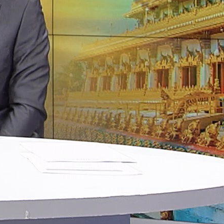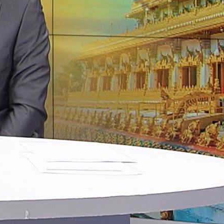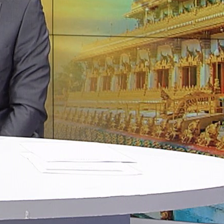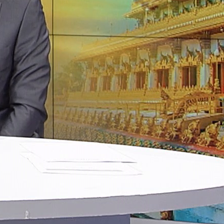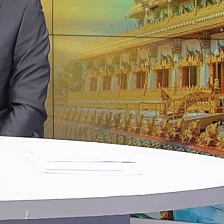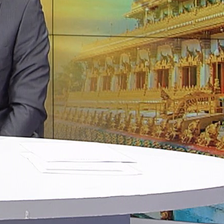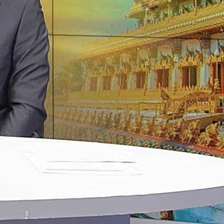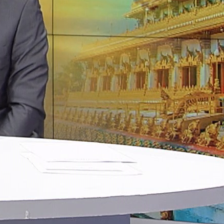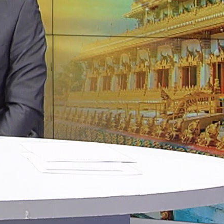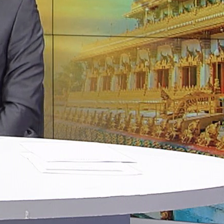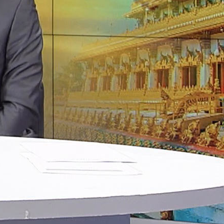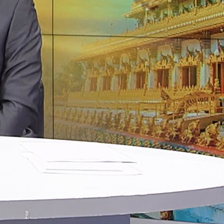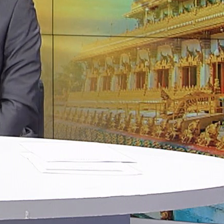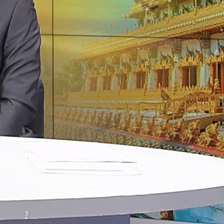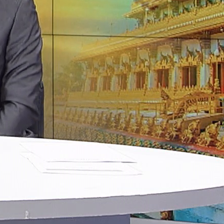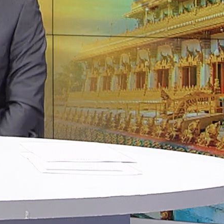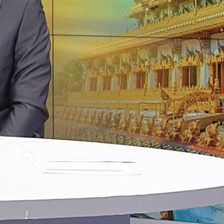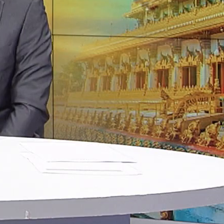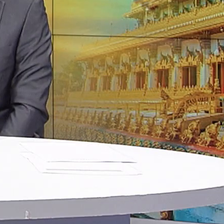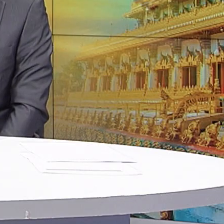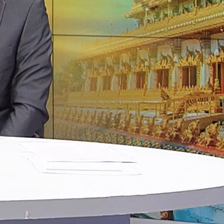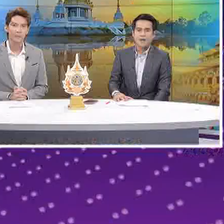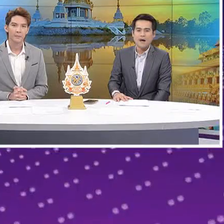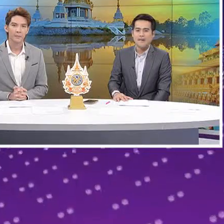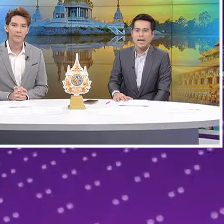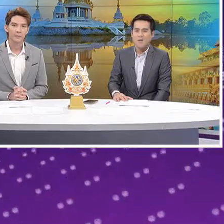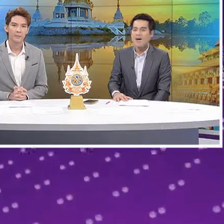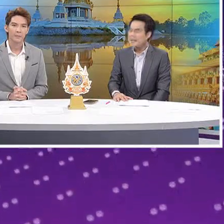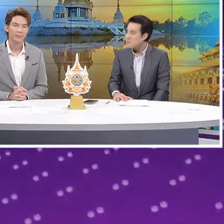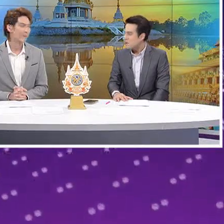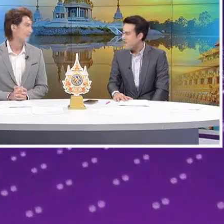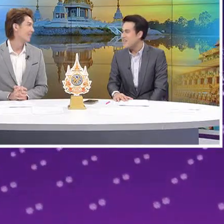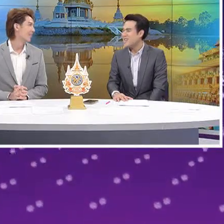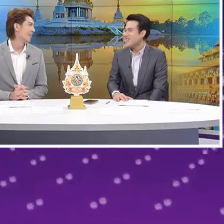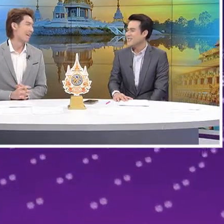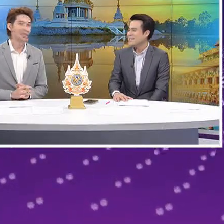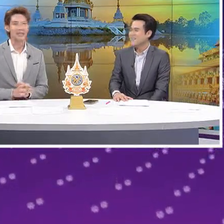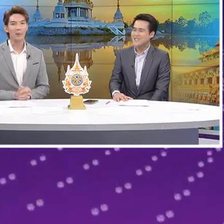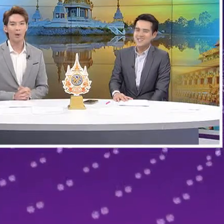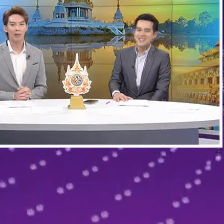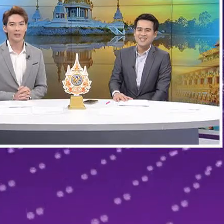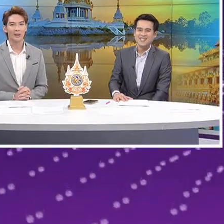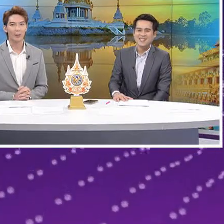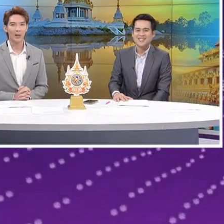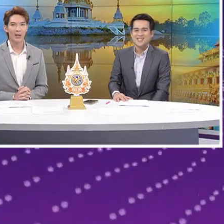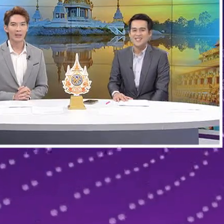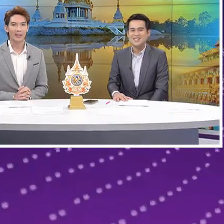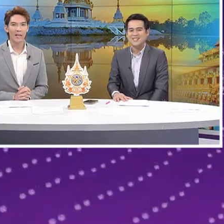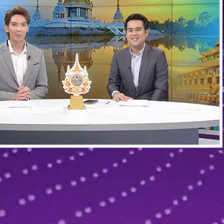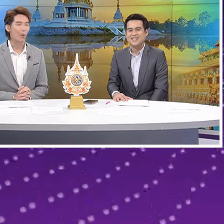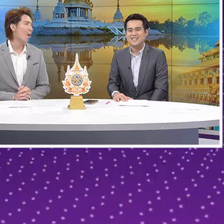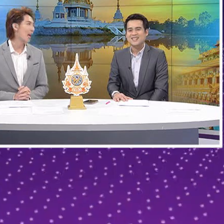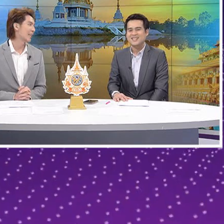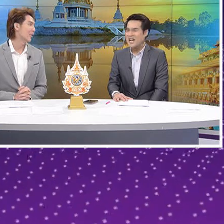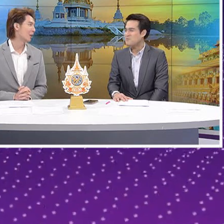2จบลงในเวลา 2236นบรรยากาศผู้สื่อข่าวรายงานว่าเรียบร้อยดีอ่าอันนี้พอถ้าเกิดสมมุติว่าใครที่ติด